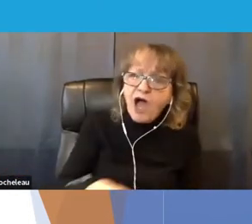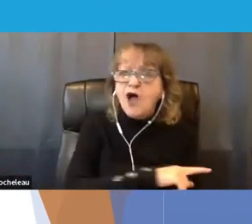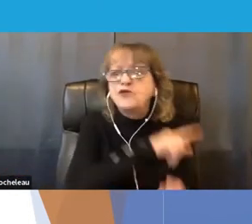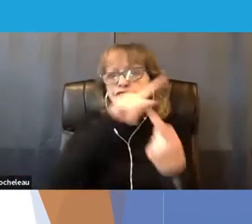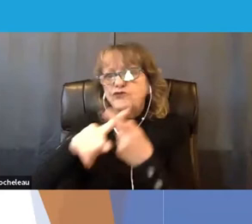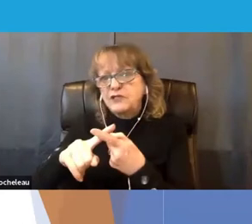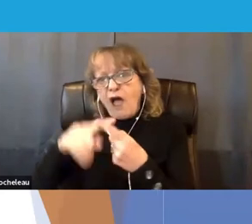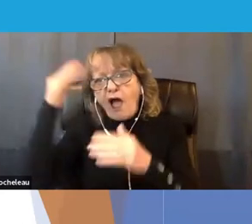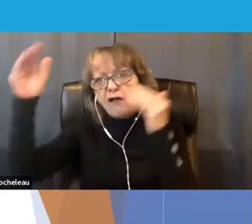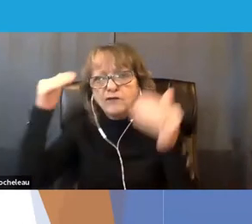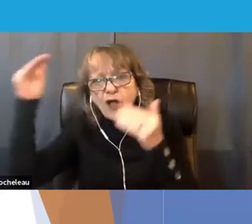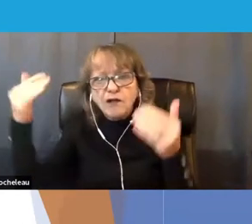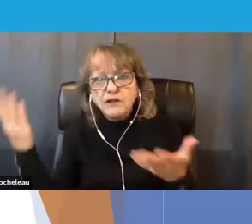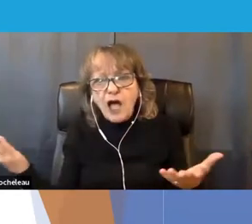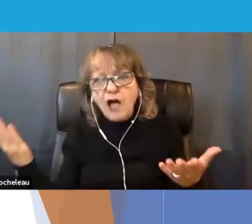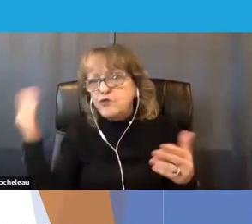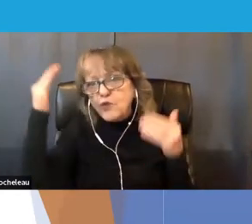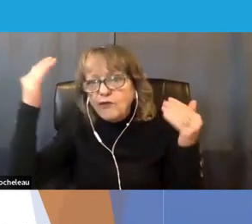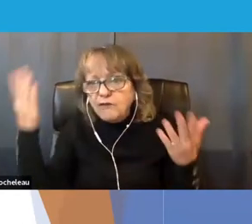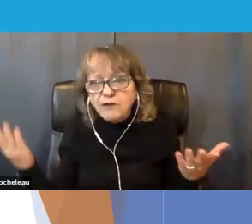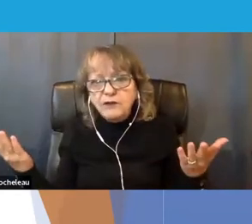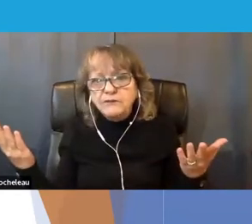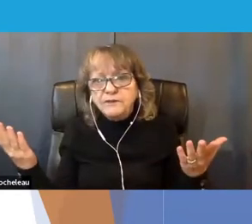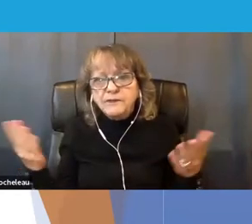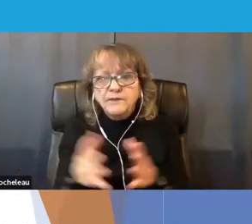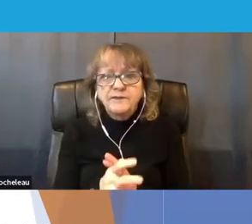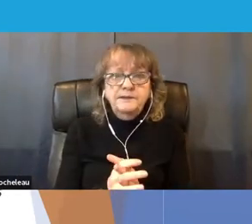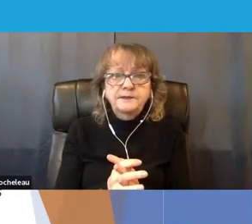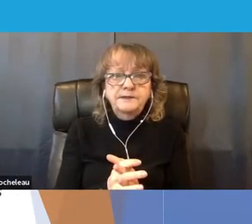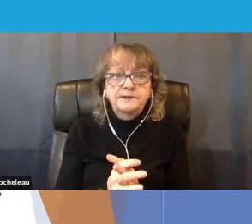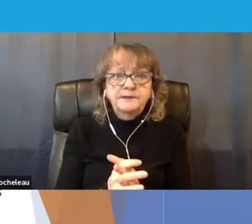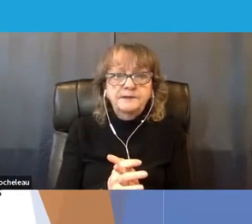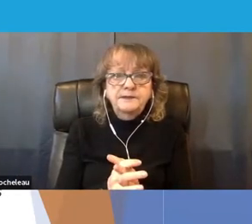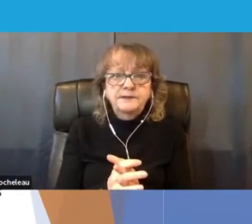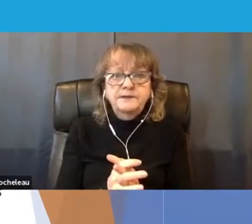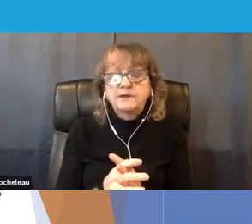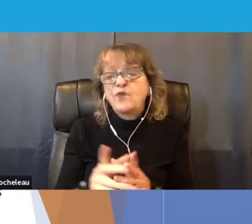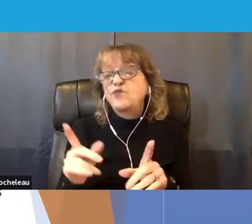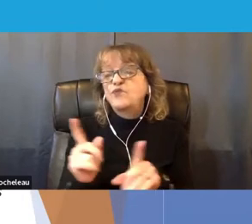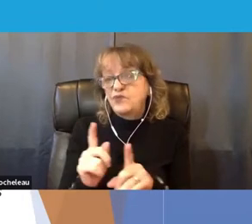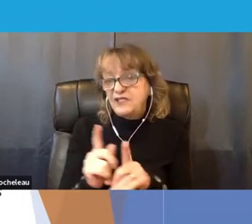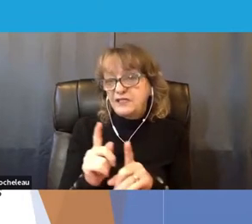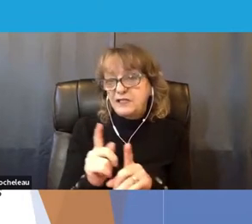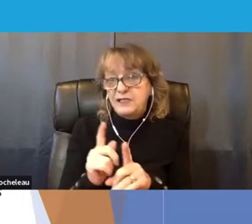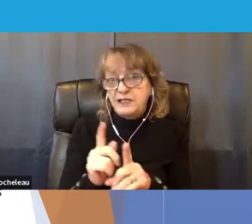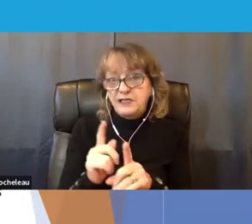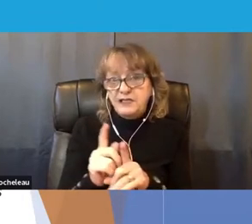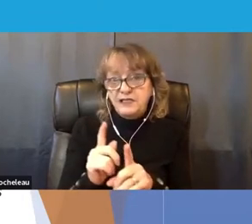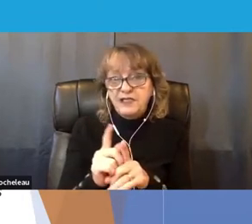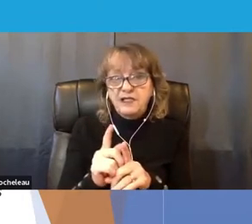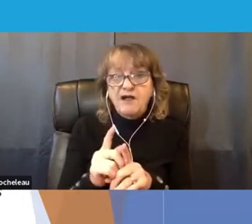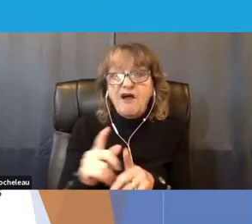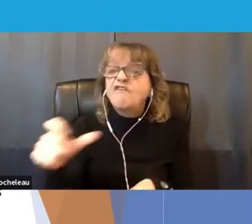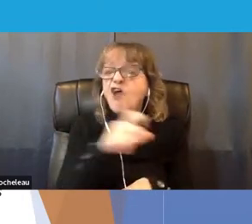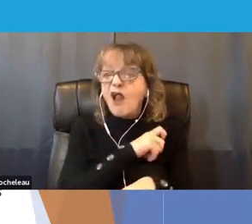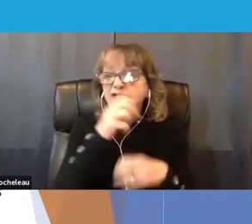parle de violence en tout genre. De plus, la division sociale